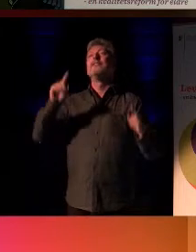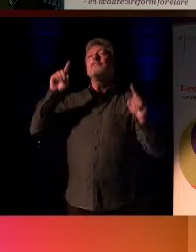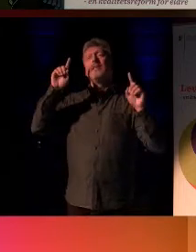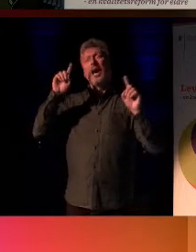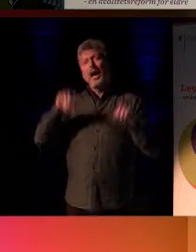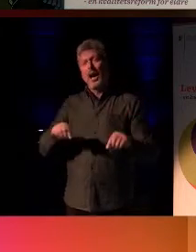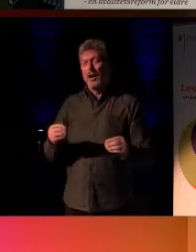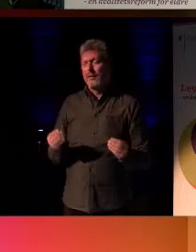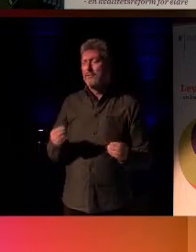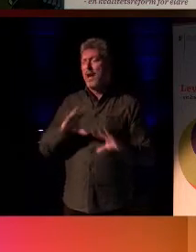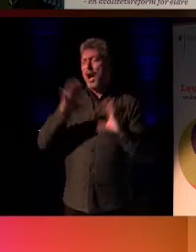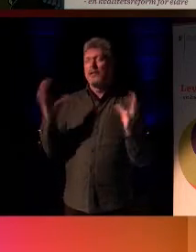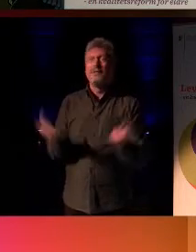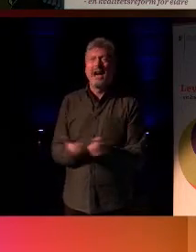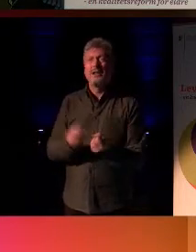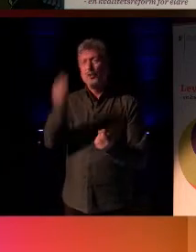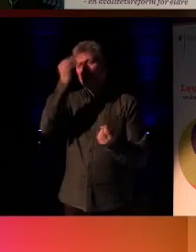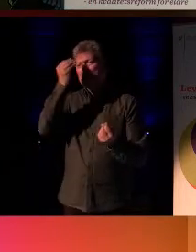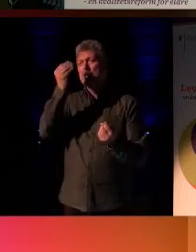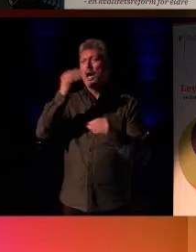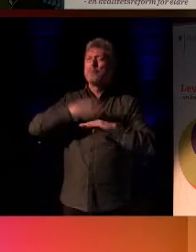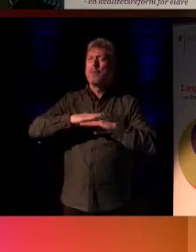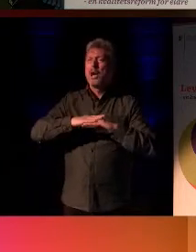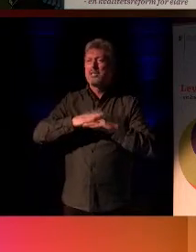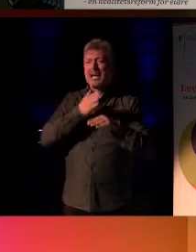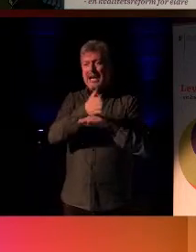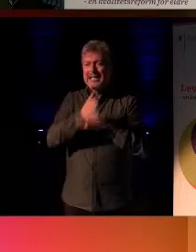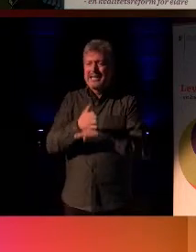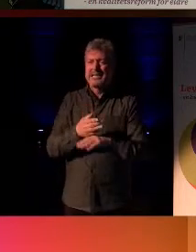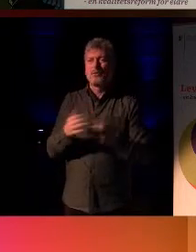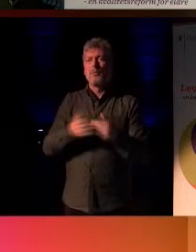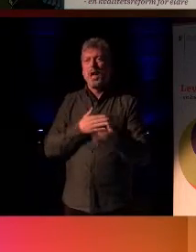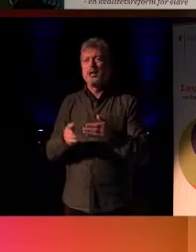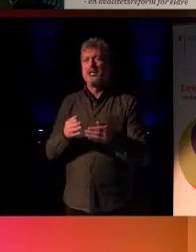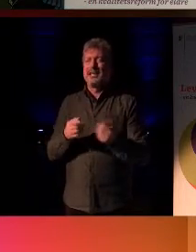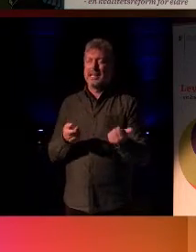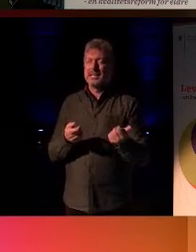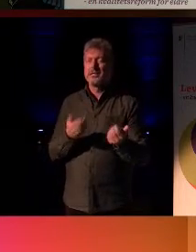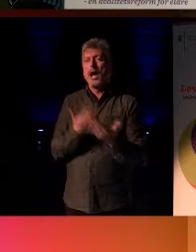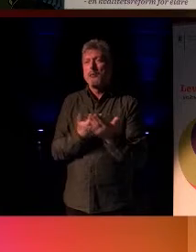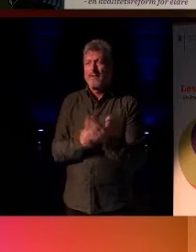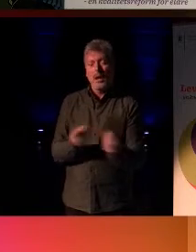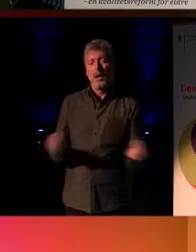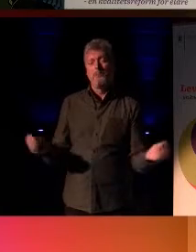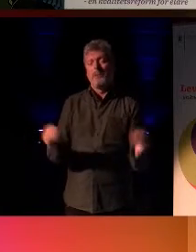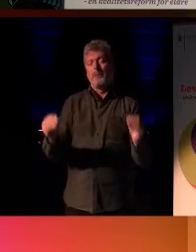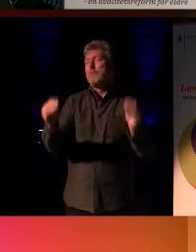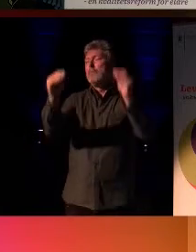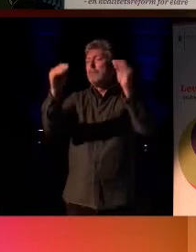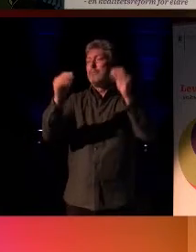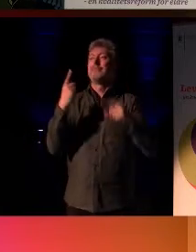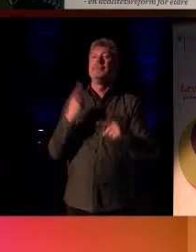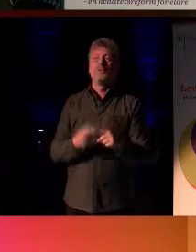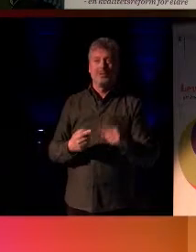all verdens kunnskapsbaserte retningslinjer og behandlingsanbefalinger og velferdsteknologi.